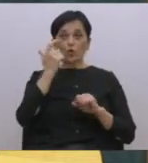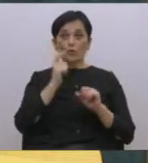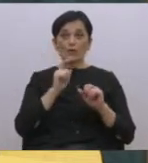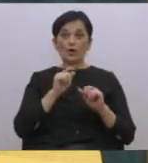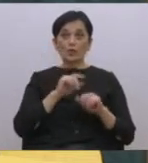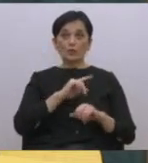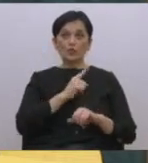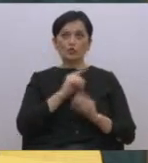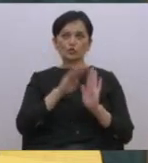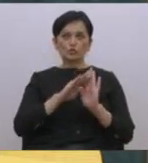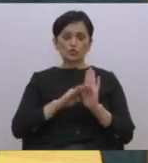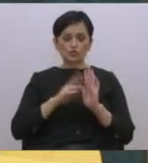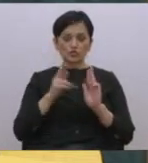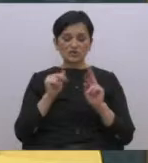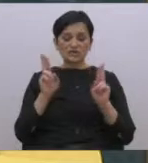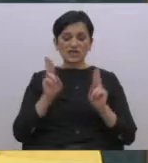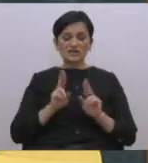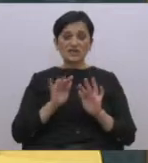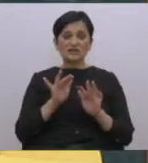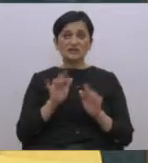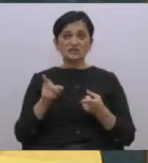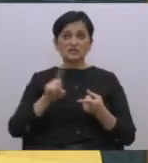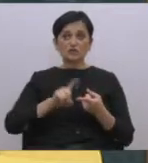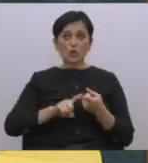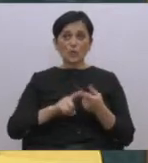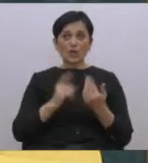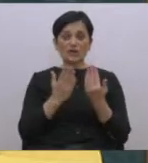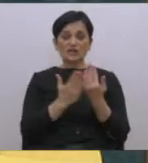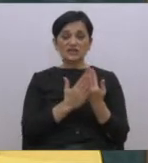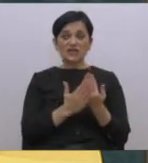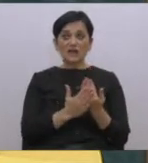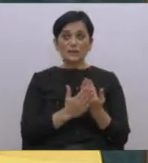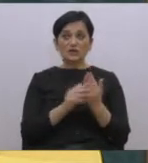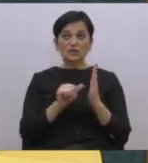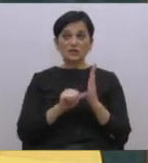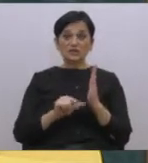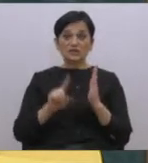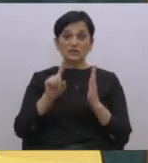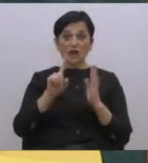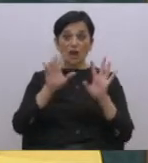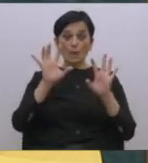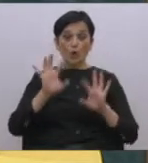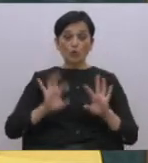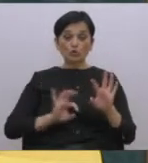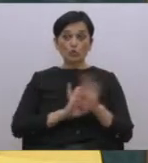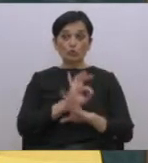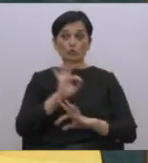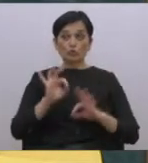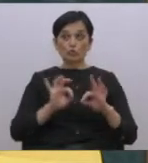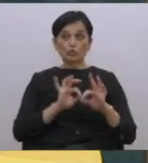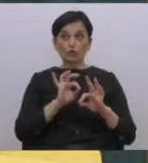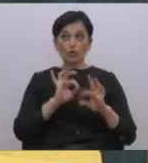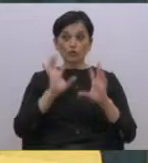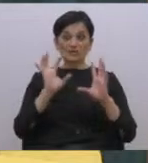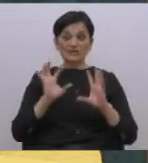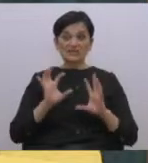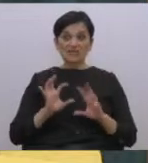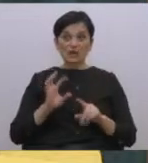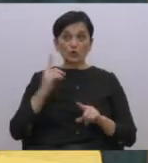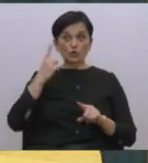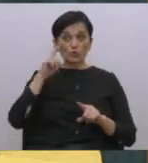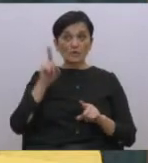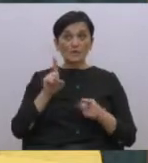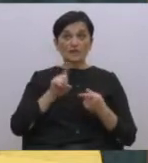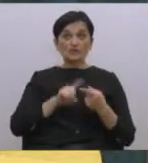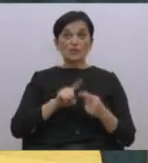შესახებ კანონში ცვლილების შეტანის თაობაზე, თანდევი 61 კანონპროექტით, როგორც მოგეხსენებათ, აღნიშნული საკანონმდებლო ინიციატივა